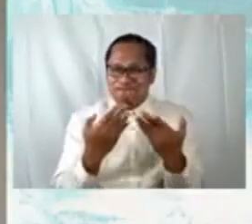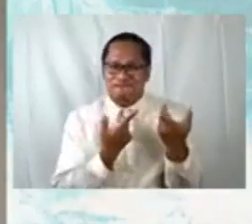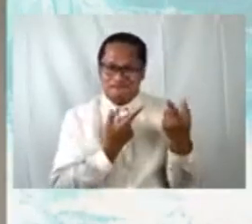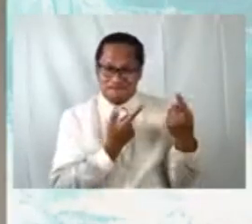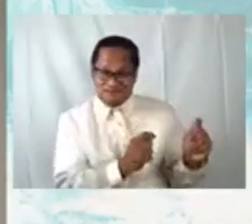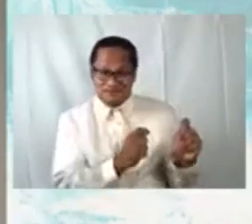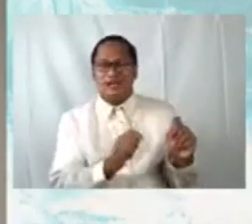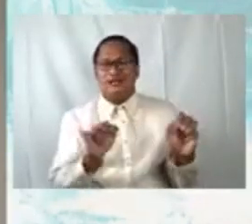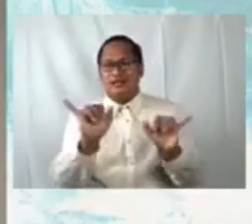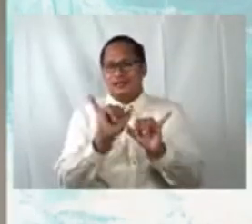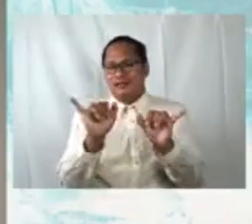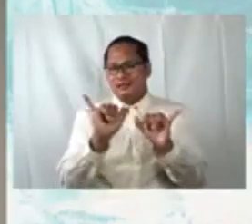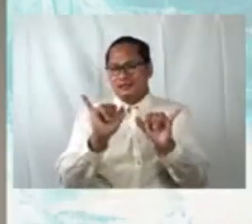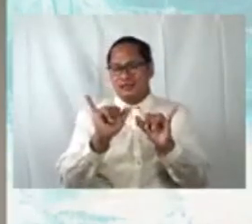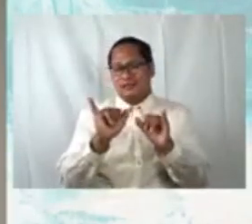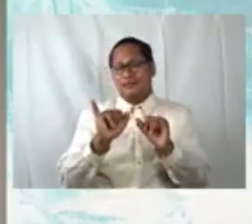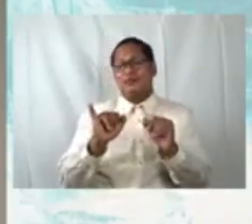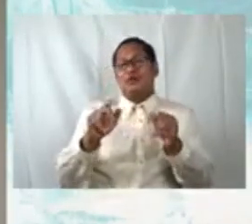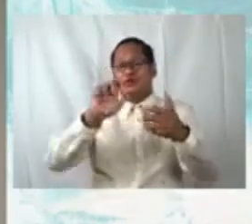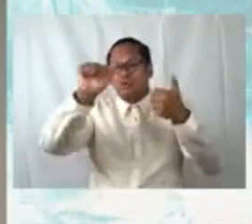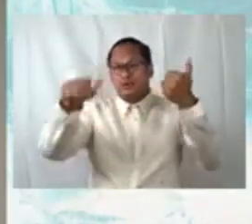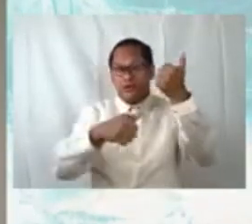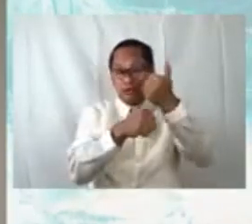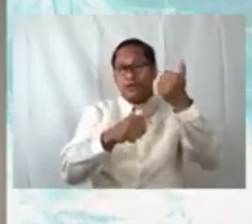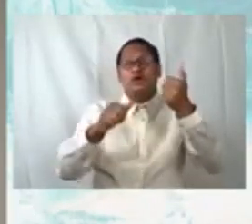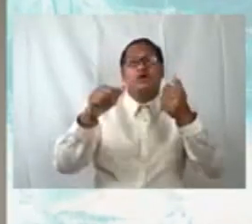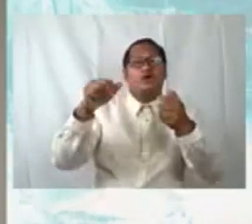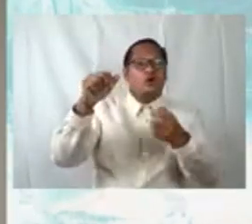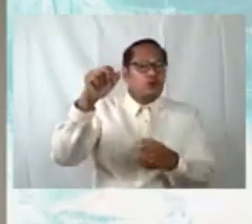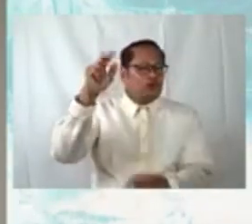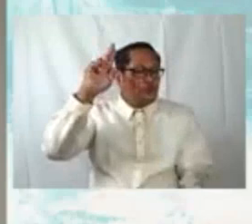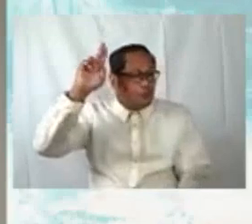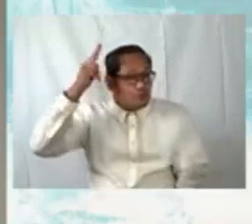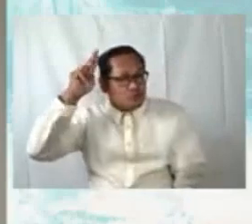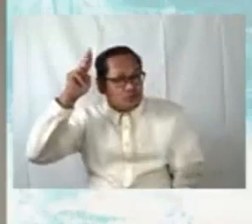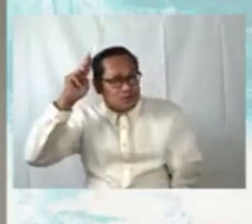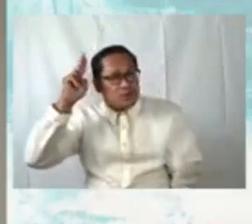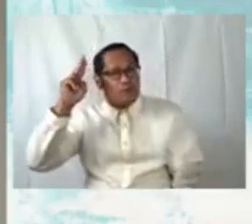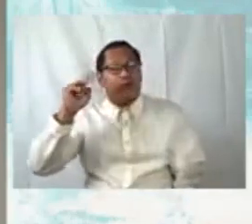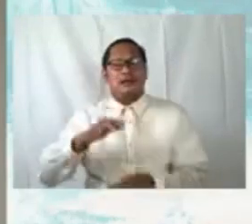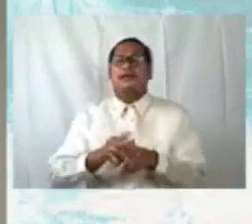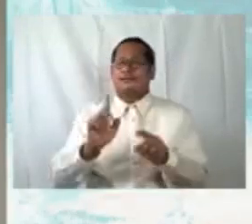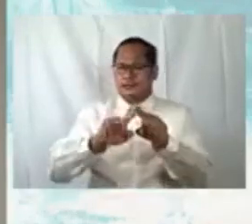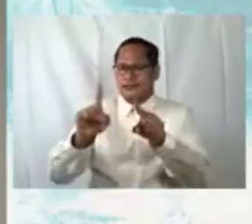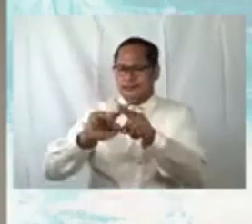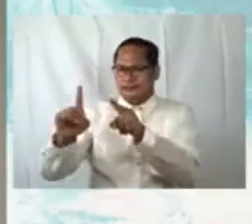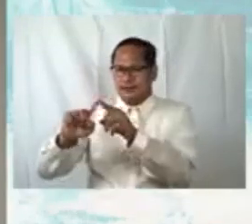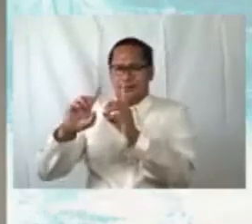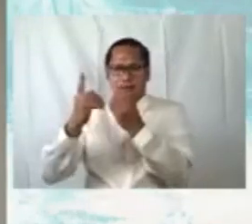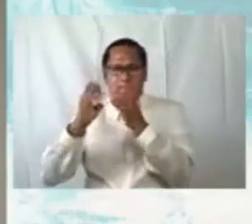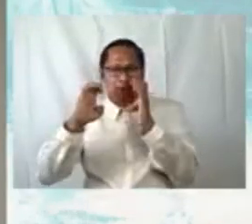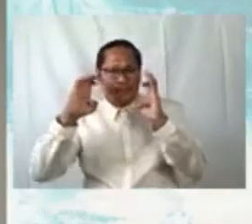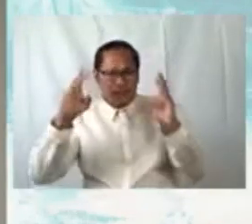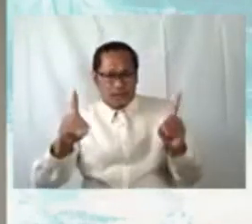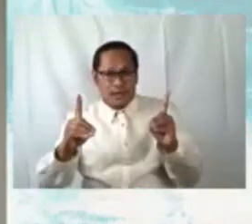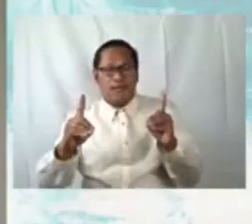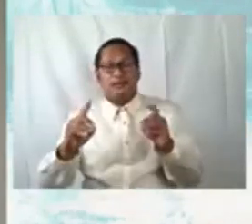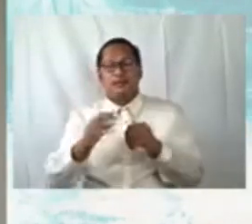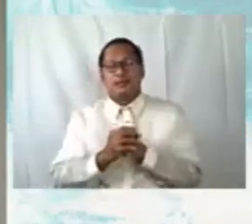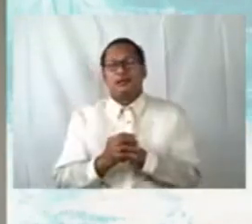Yusek Tonisito O'Malley, sa iba pang mga opisyal ng Department of Education, sa mga kasama natin sa